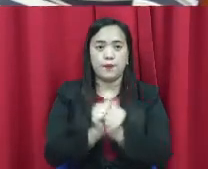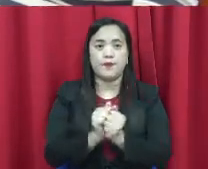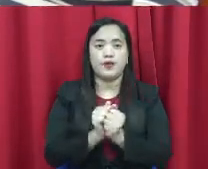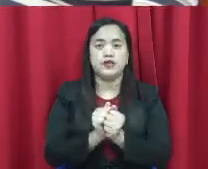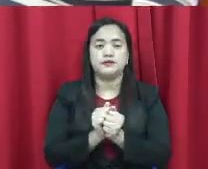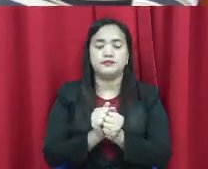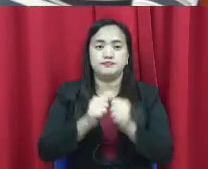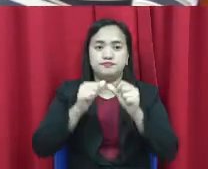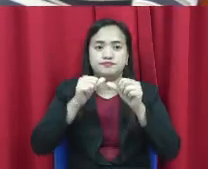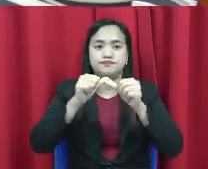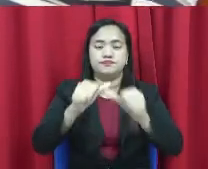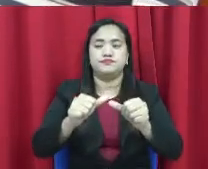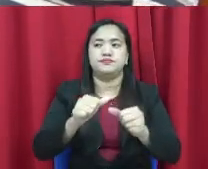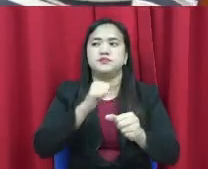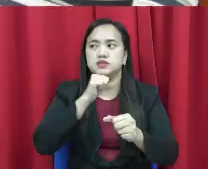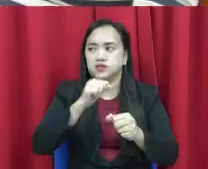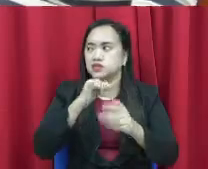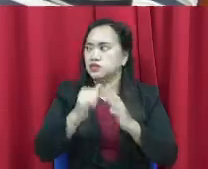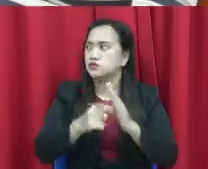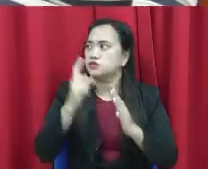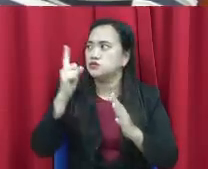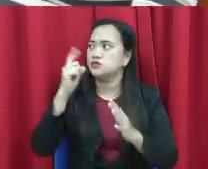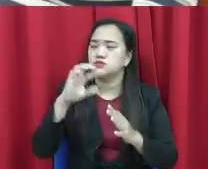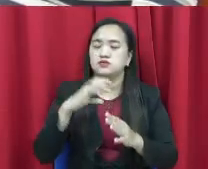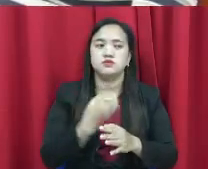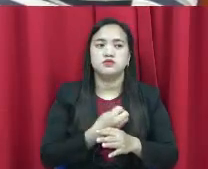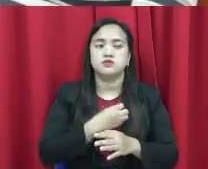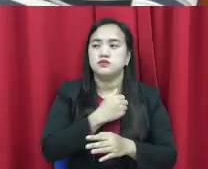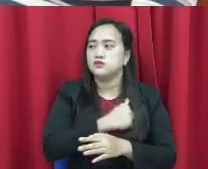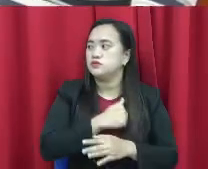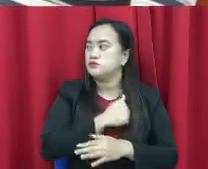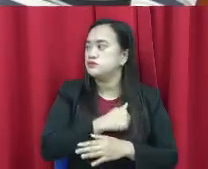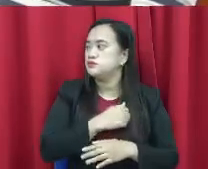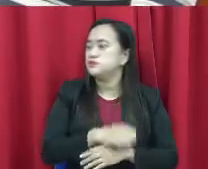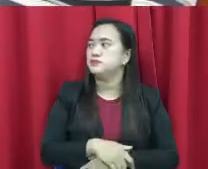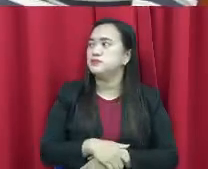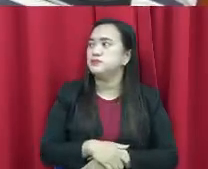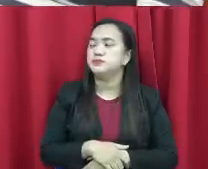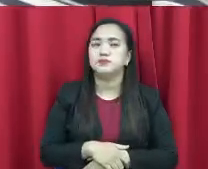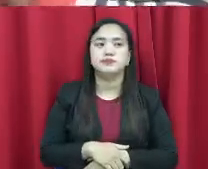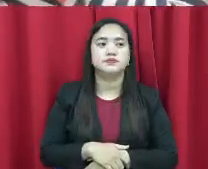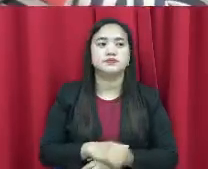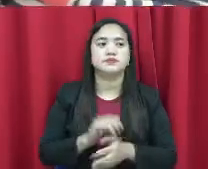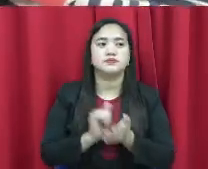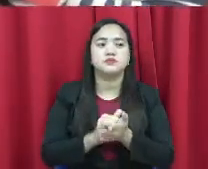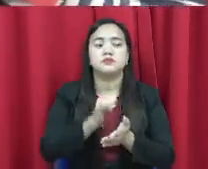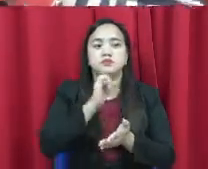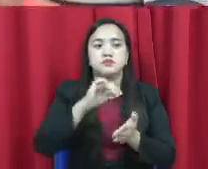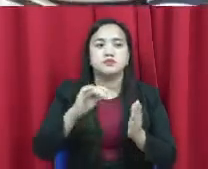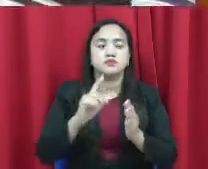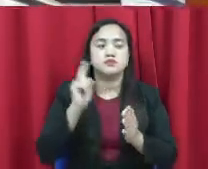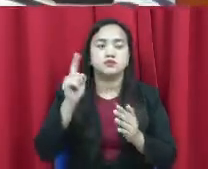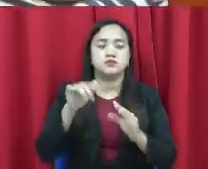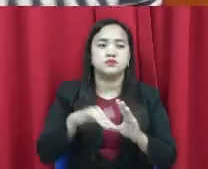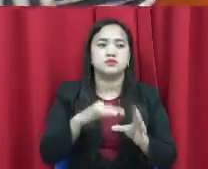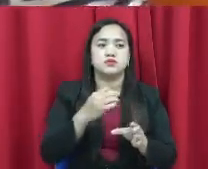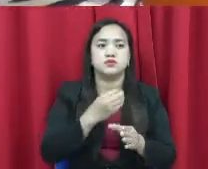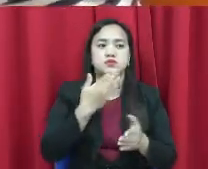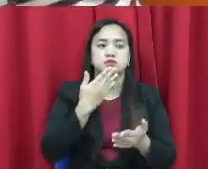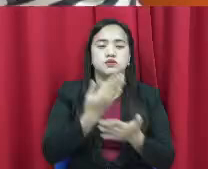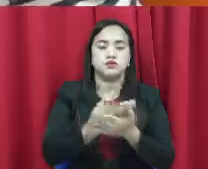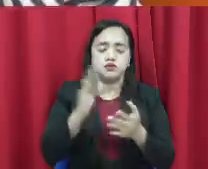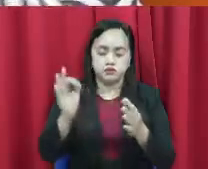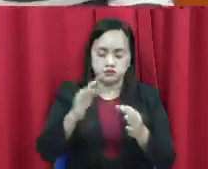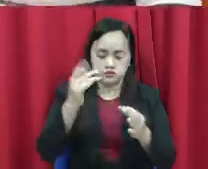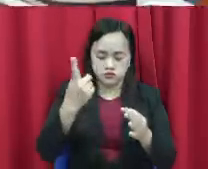fair mood lang natin talagang ang basihan dito yung ating good Spirit at yun ang sabi sa Proverbs 18:14 the